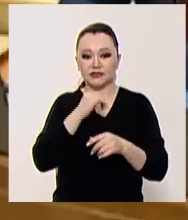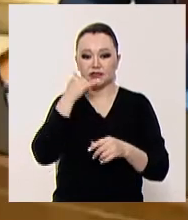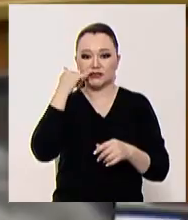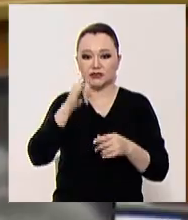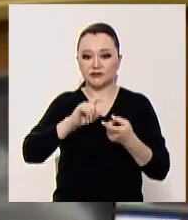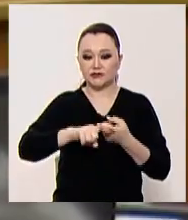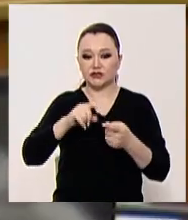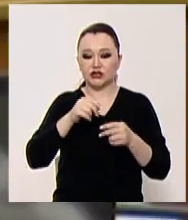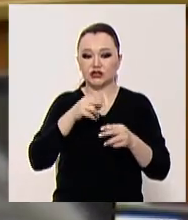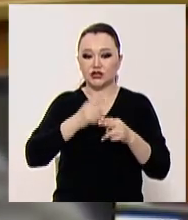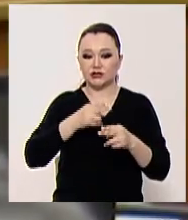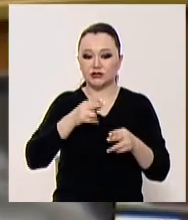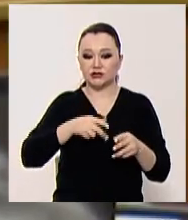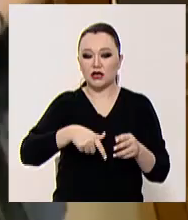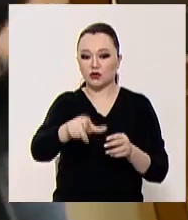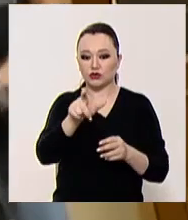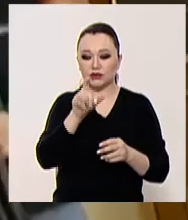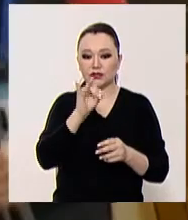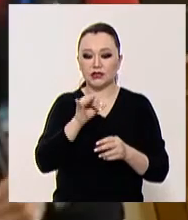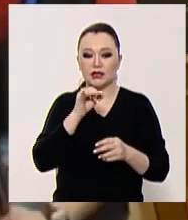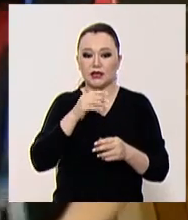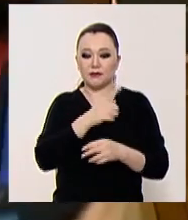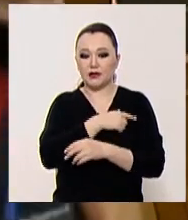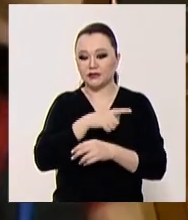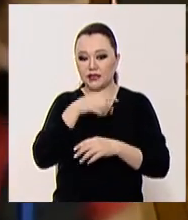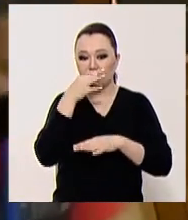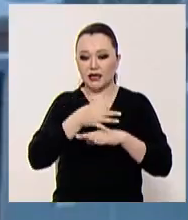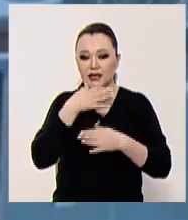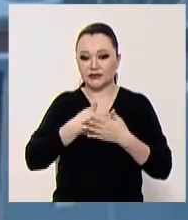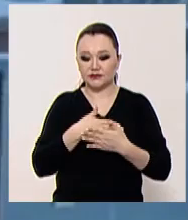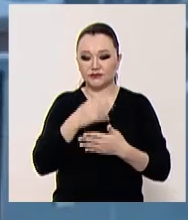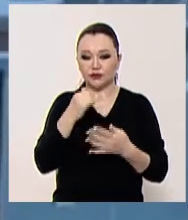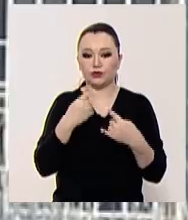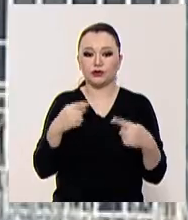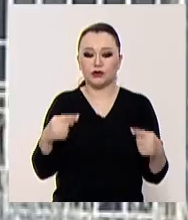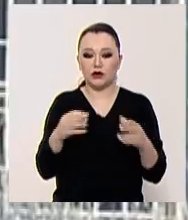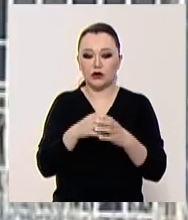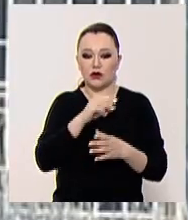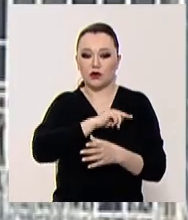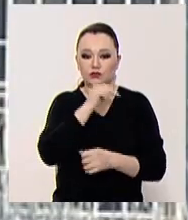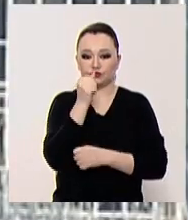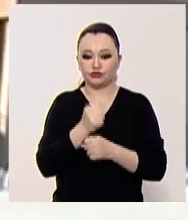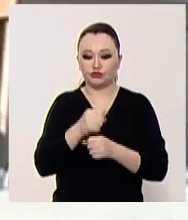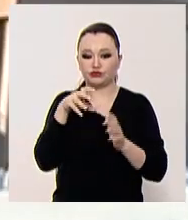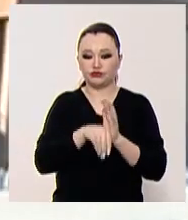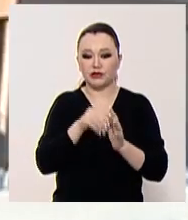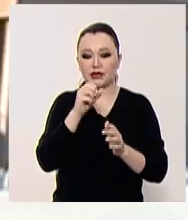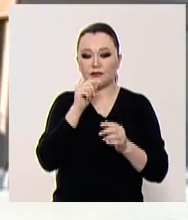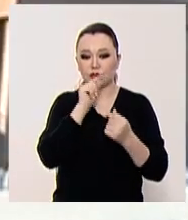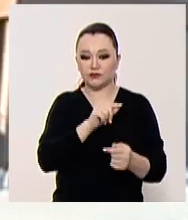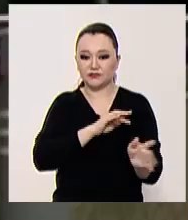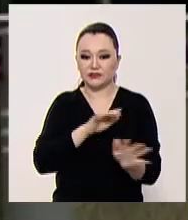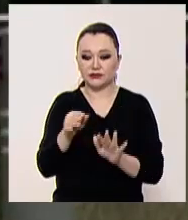телекоммуникации, железнодорожной инфраструктуры, медиа-активов и других отраслях. В состав рабочей группы вошли первые руководители агентств по